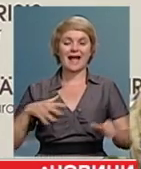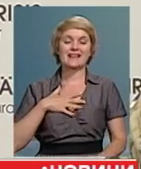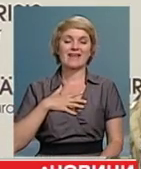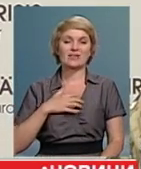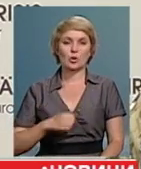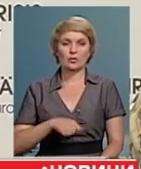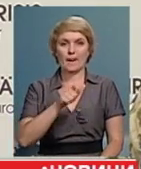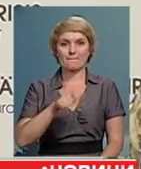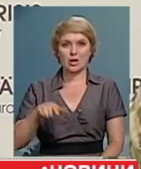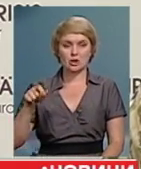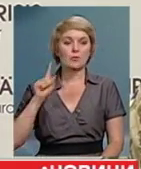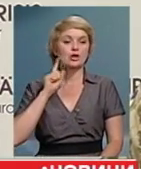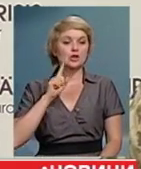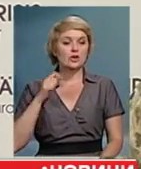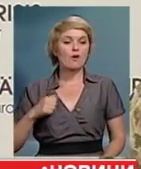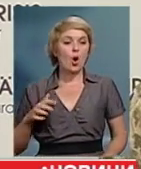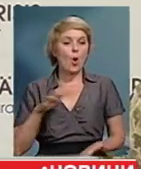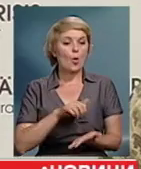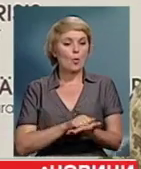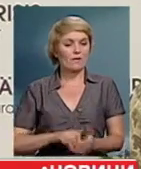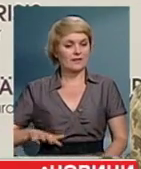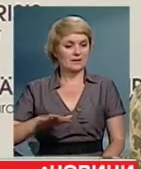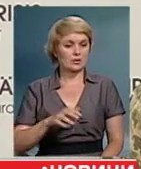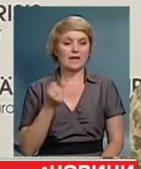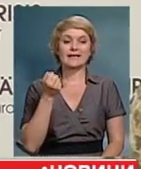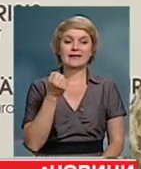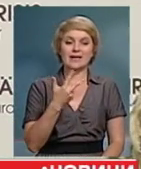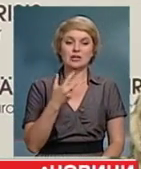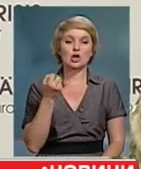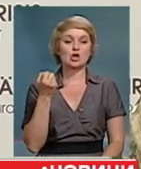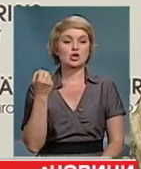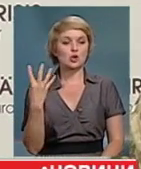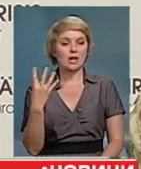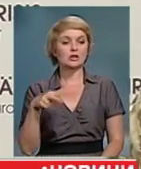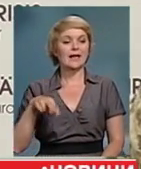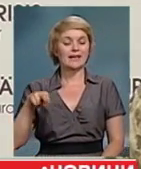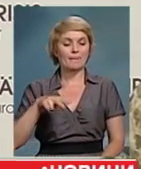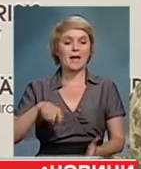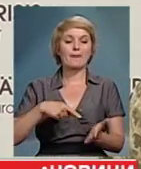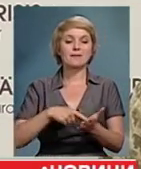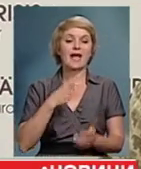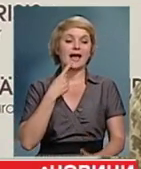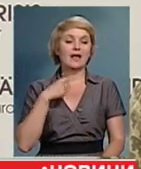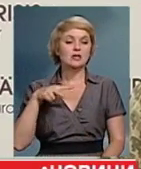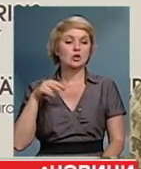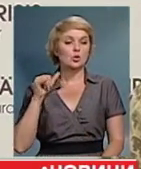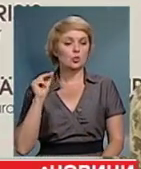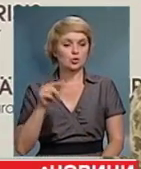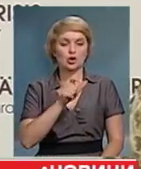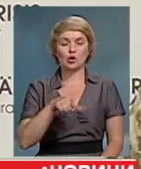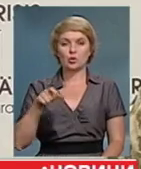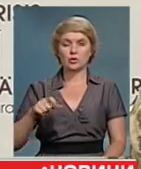тимчасово окупованих територій. Зокрема, 13-14 липня у місті Красний Луч люди протестували